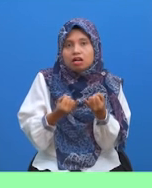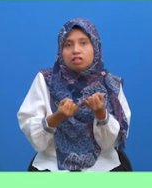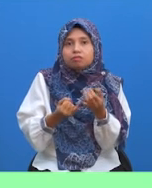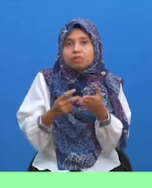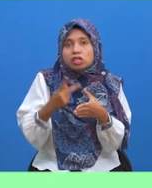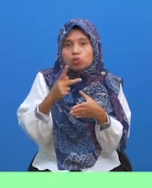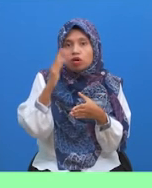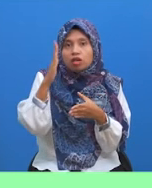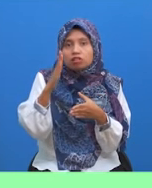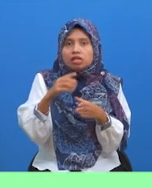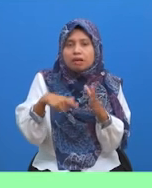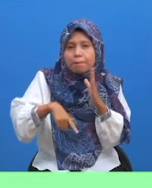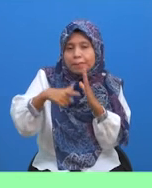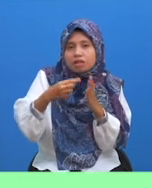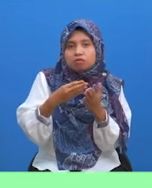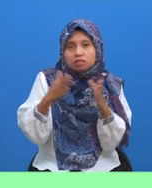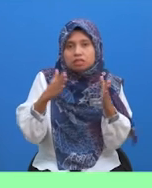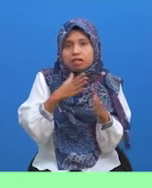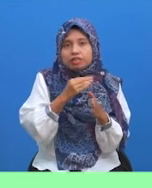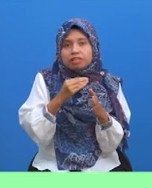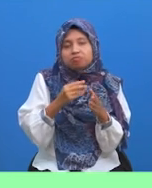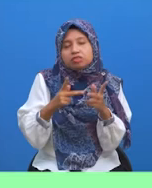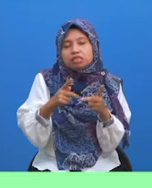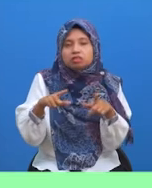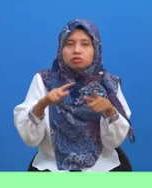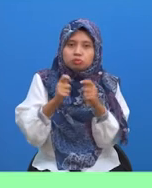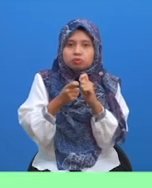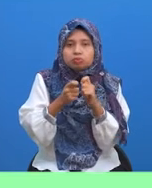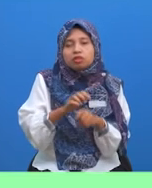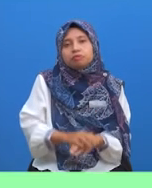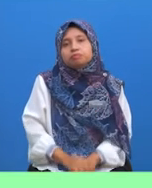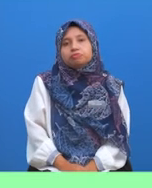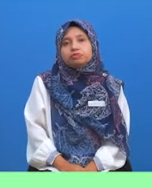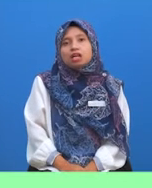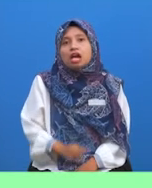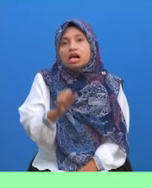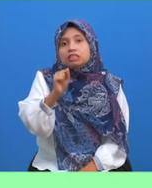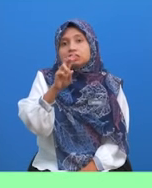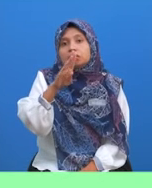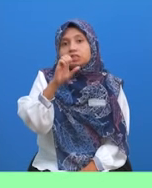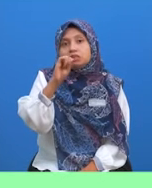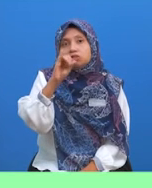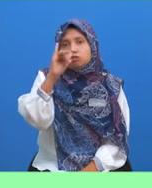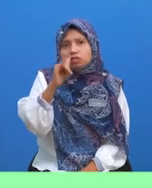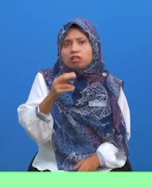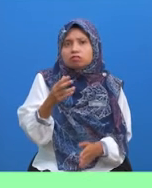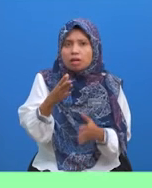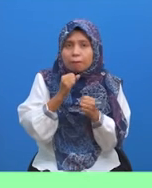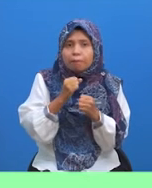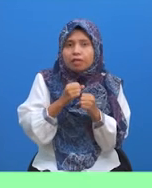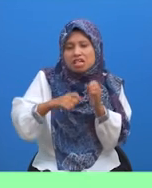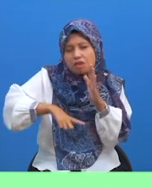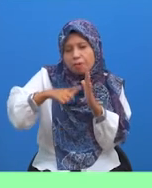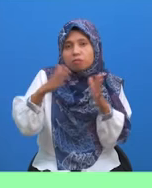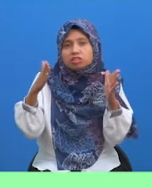lebih besar dari pengguna dan sebaliknya jika barang taarzan subsidi yang dinikmati oleh